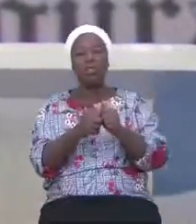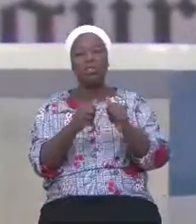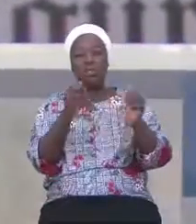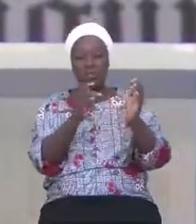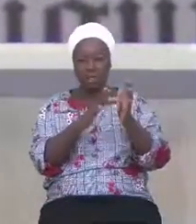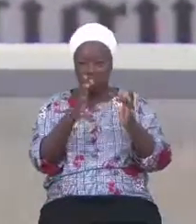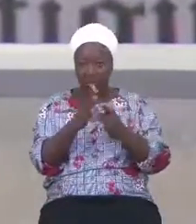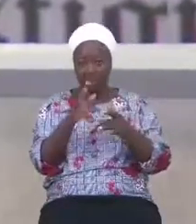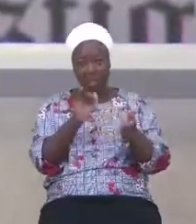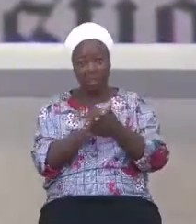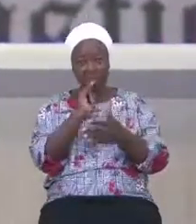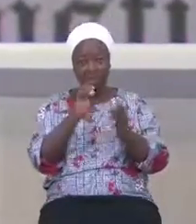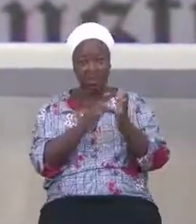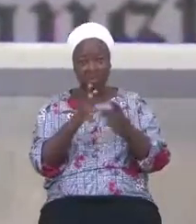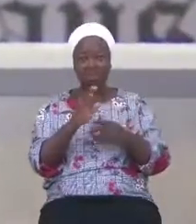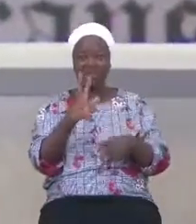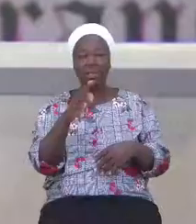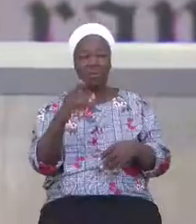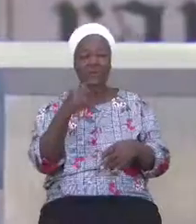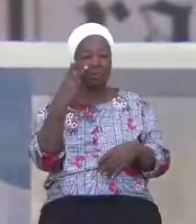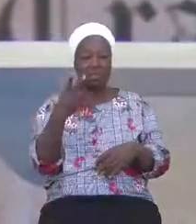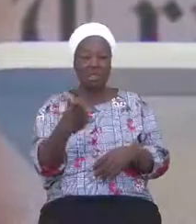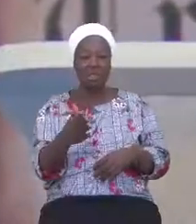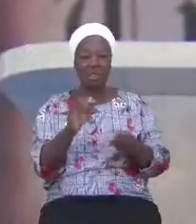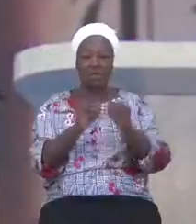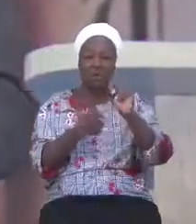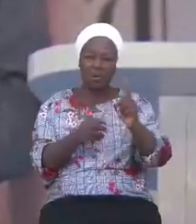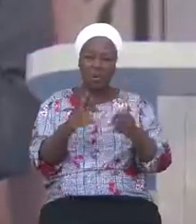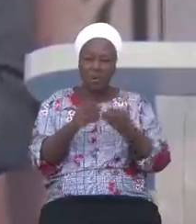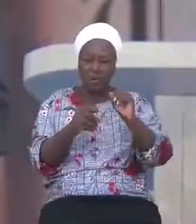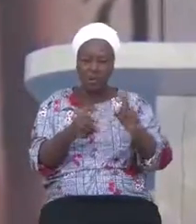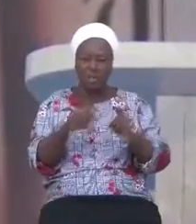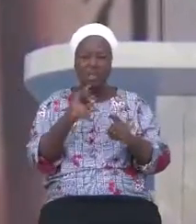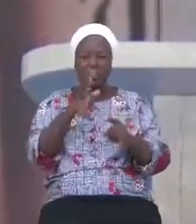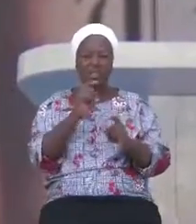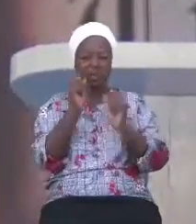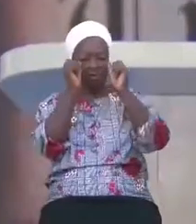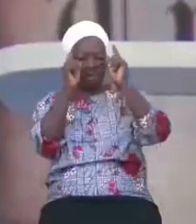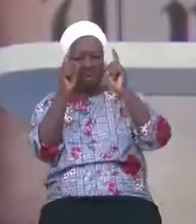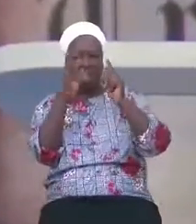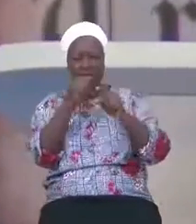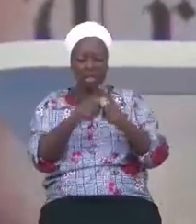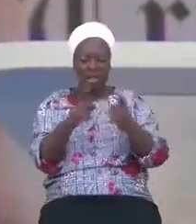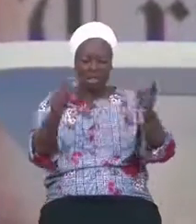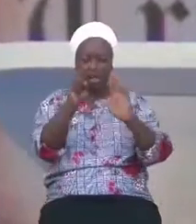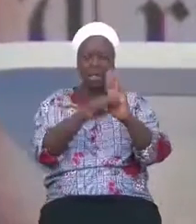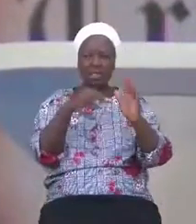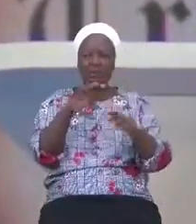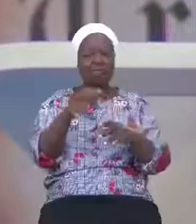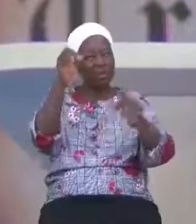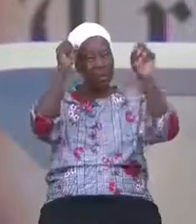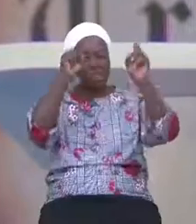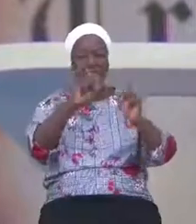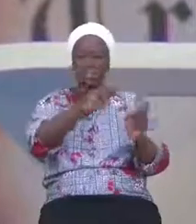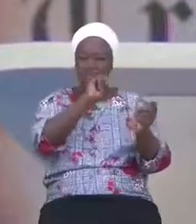Trois éléments à considérer. Premièrement, c'est la merveille et la grandeur de sa